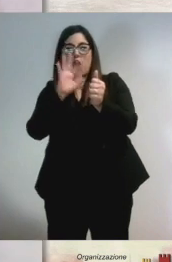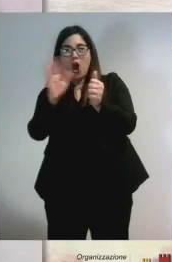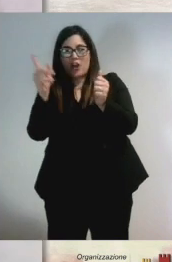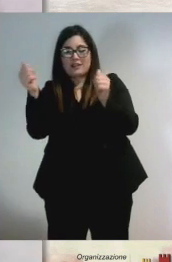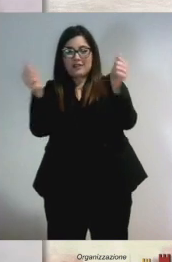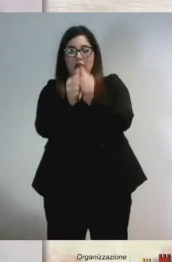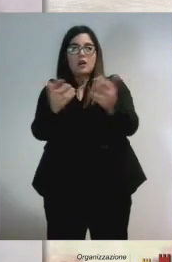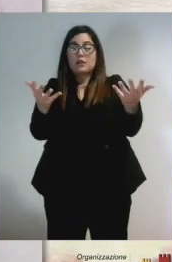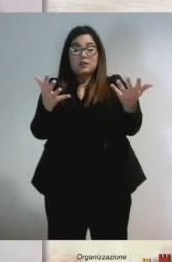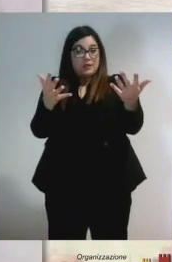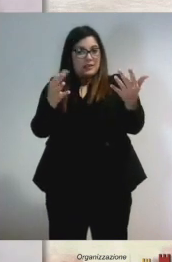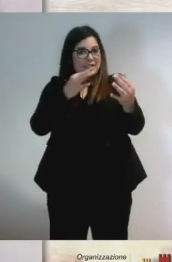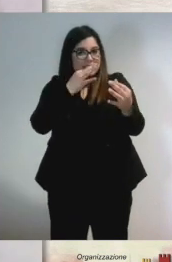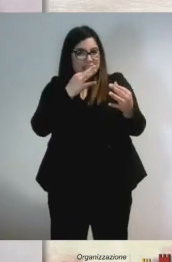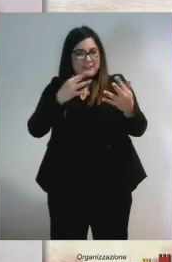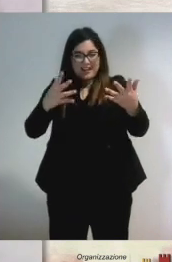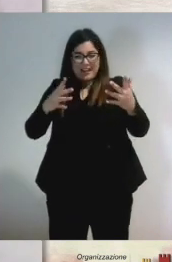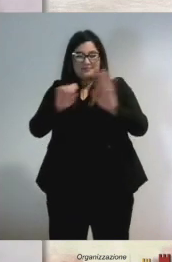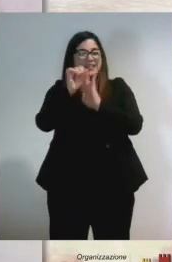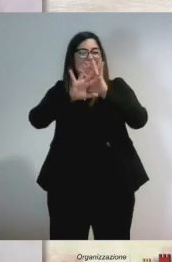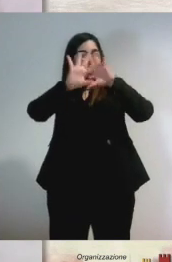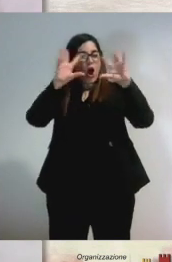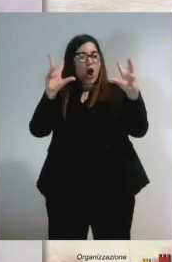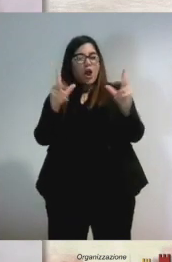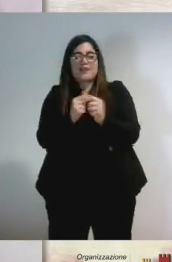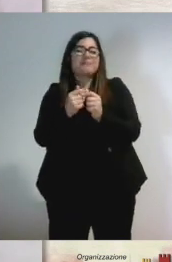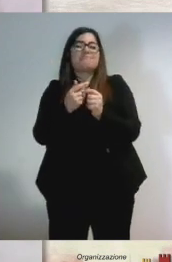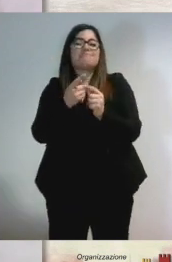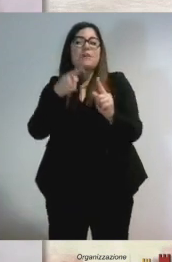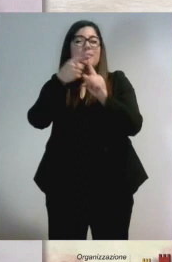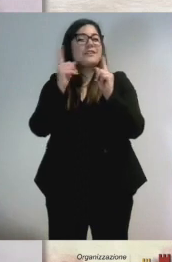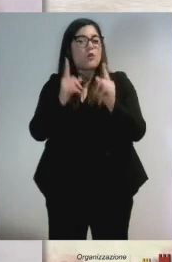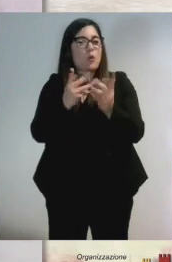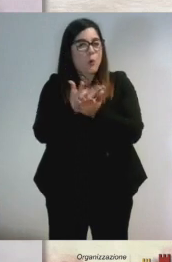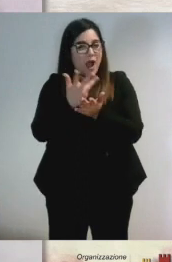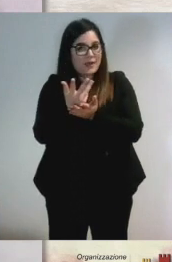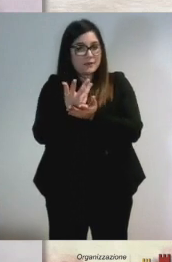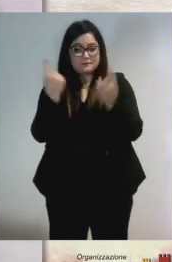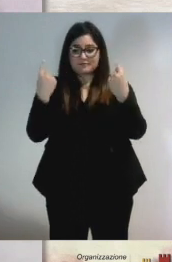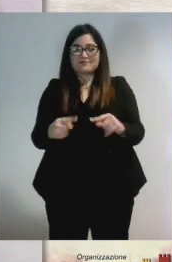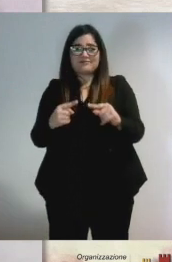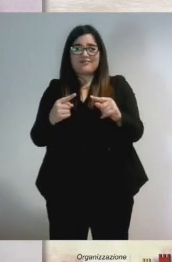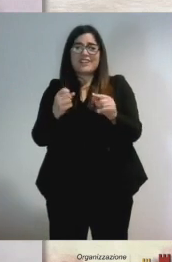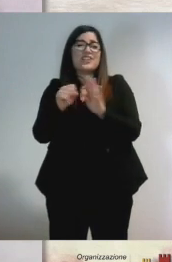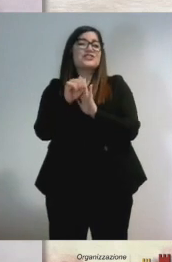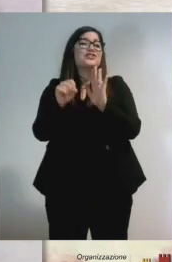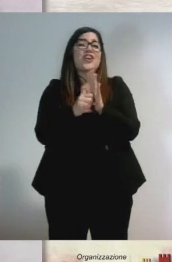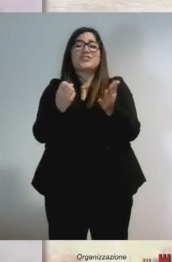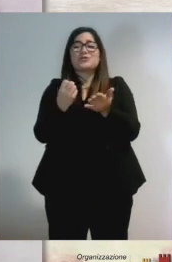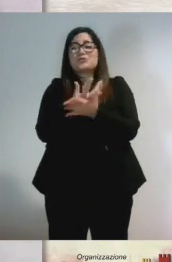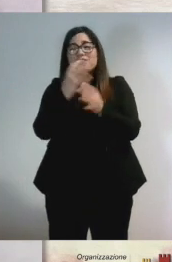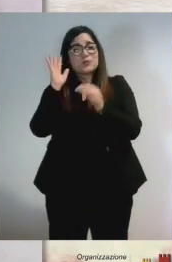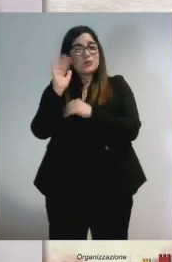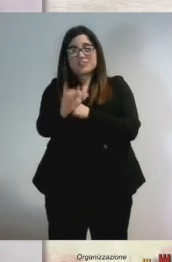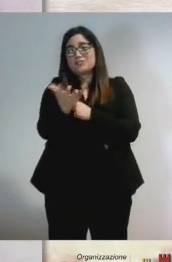vi ho raccontato delle piccole cose che però noi siamo amministratore noi ci succedono tutti i giorni Per questo dico ora Indipendentemente dalle